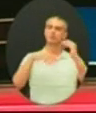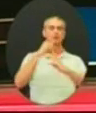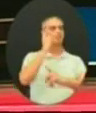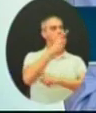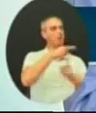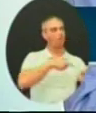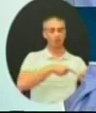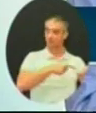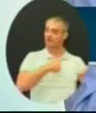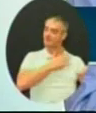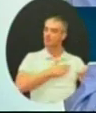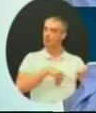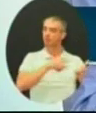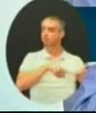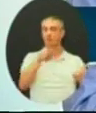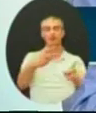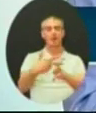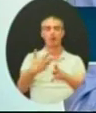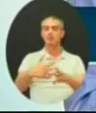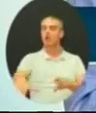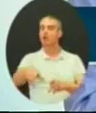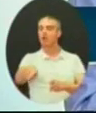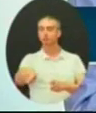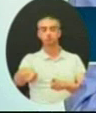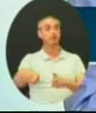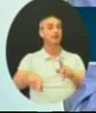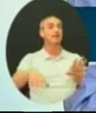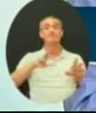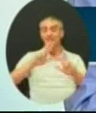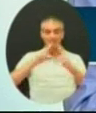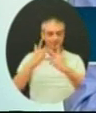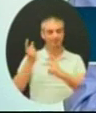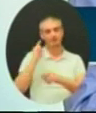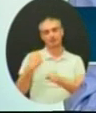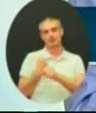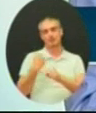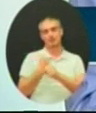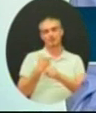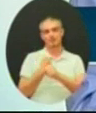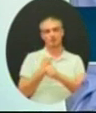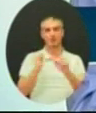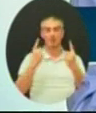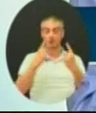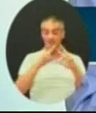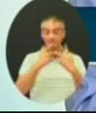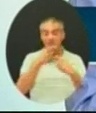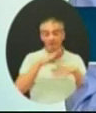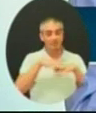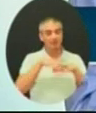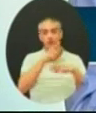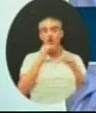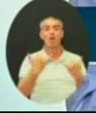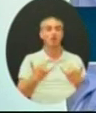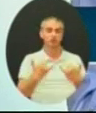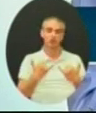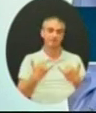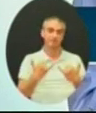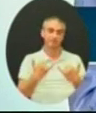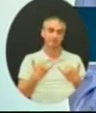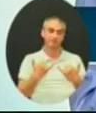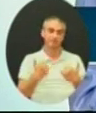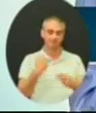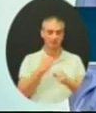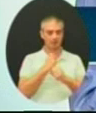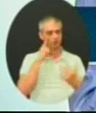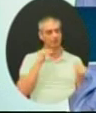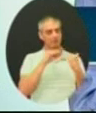ואני רוצה שתנקו את השכונה הזאת, כן. והצוות שלו הוא זה שבסוף צריך לגרום לזה לקרות, והצוות שלו, התפקיד שלו עכשיו, הוא בעצם לעשות